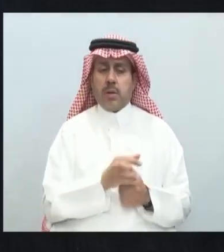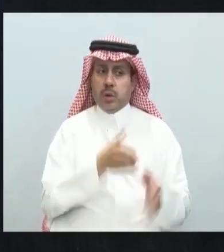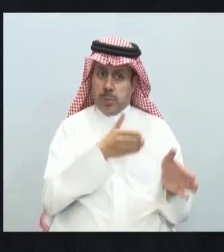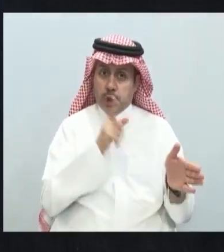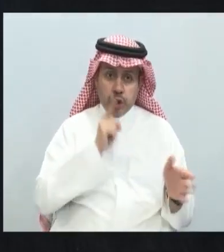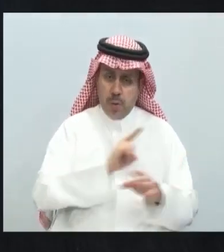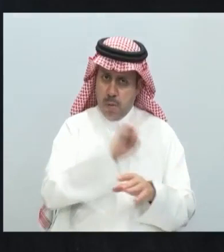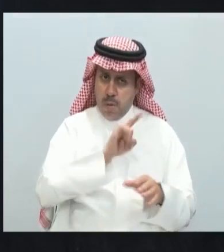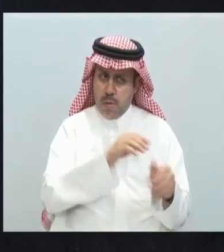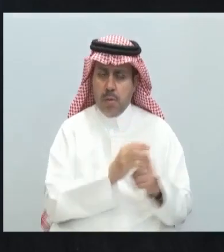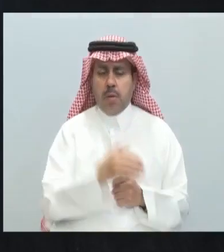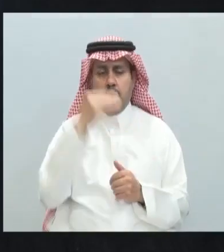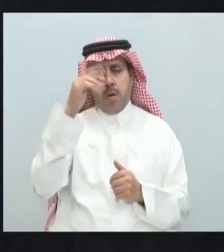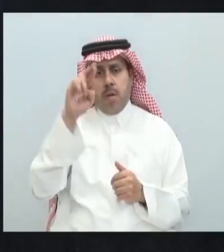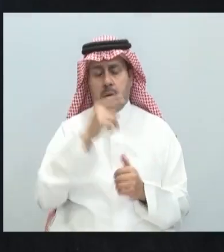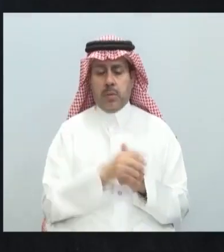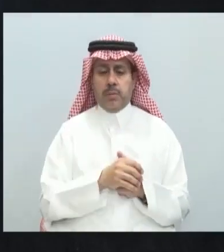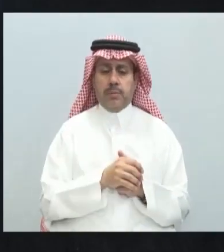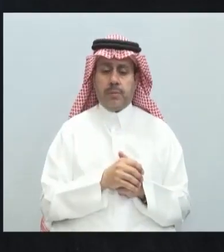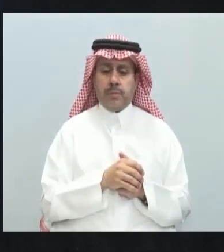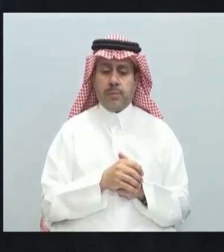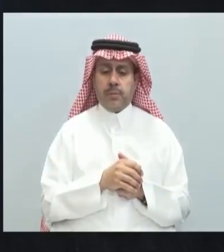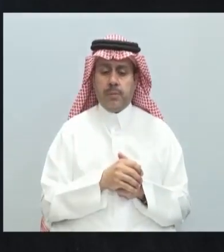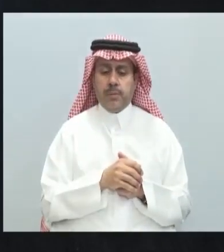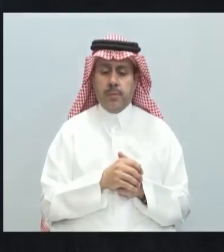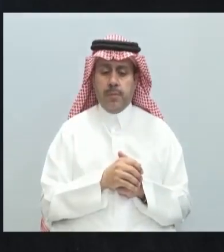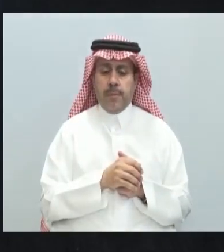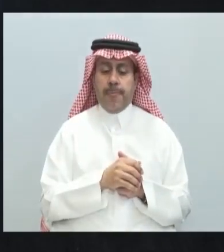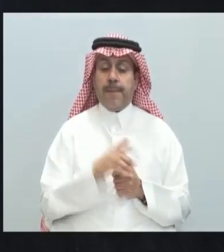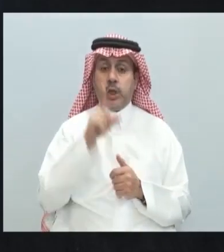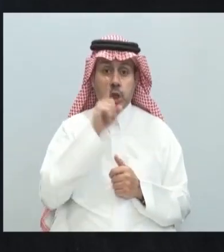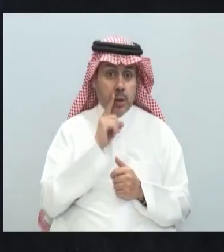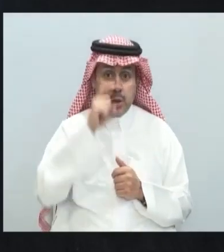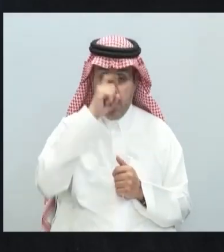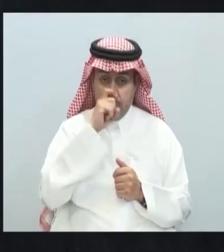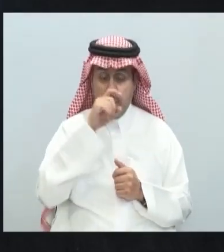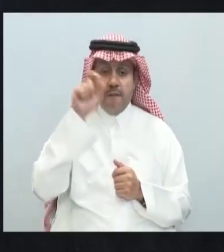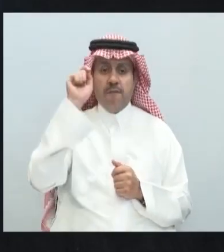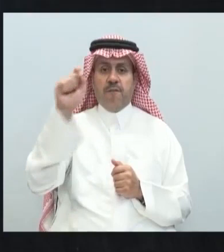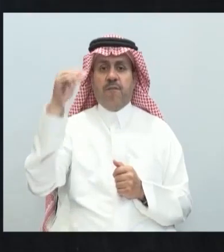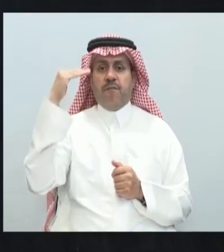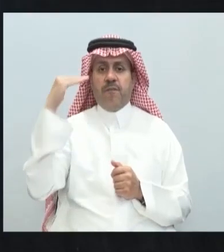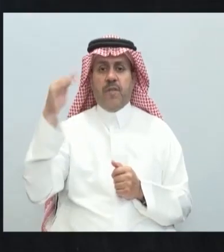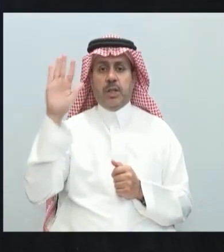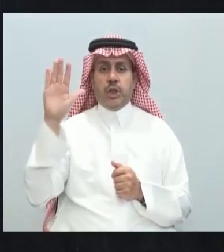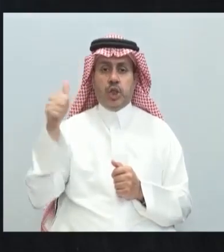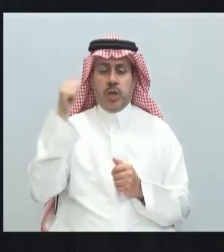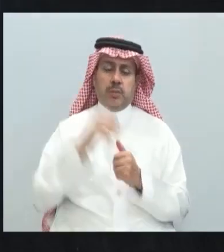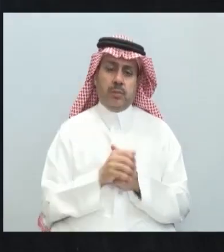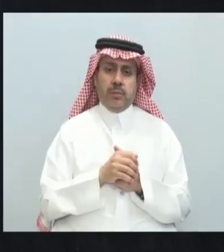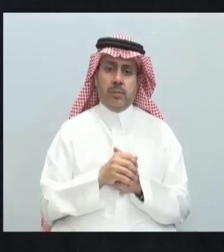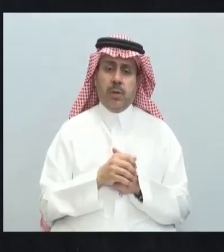خطوات الشيطان كما قال الله جل وعلا فانه يامر بالفحشاء والمنكر فعلى الواحد منا ايها الطلاب